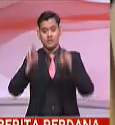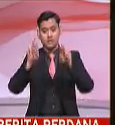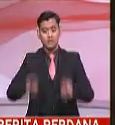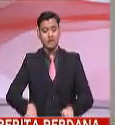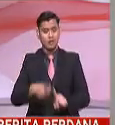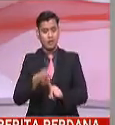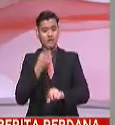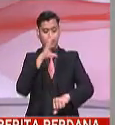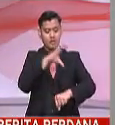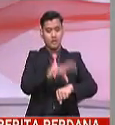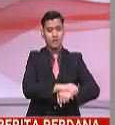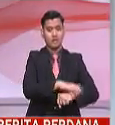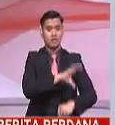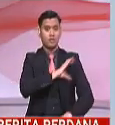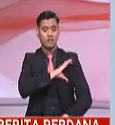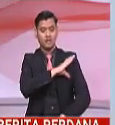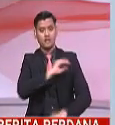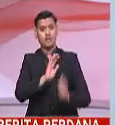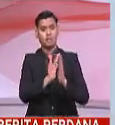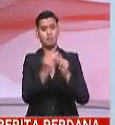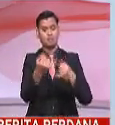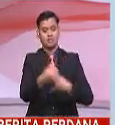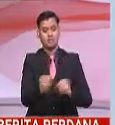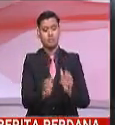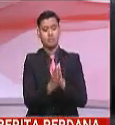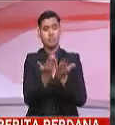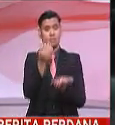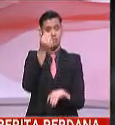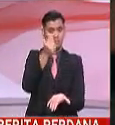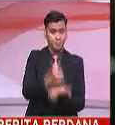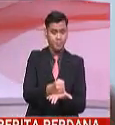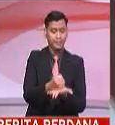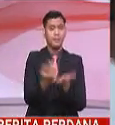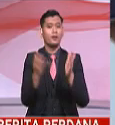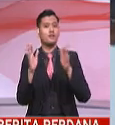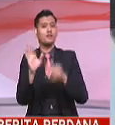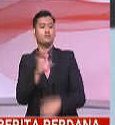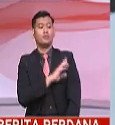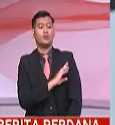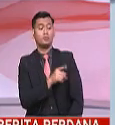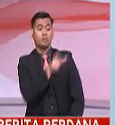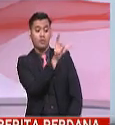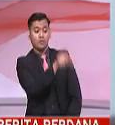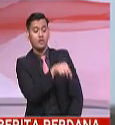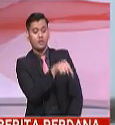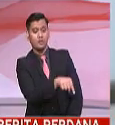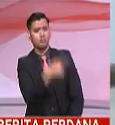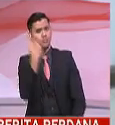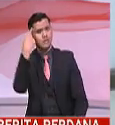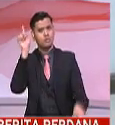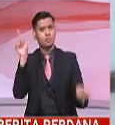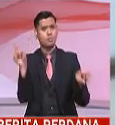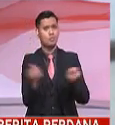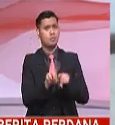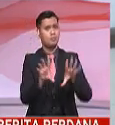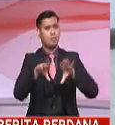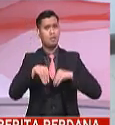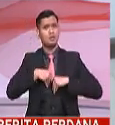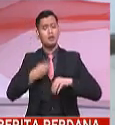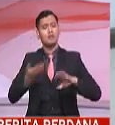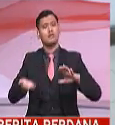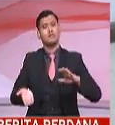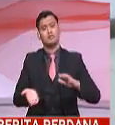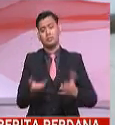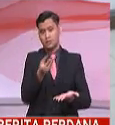imigresen. Manakala bagi pertuduhan pilihan, tertuduh didakwa secara rasuah bersetuju menerima wang tunai berjumlah